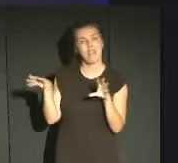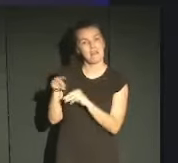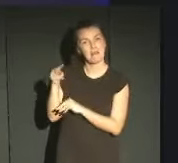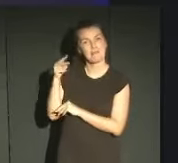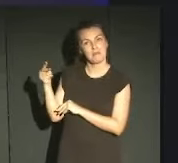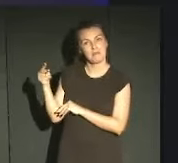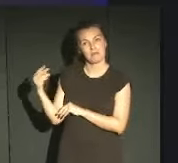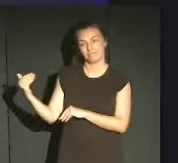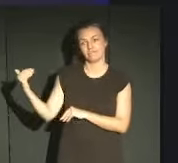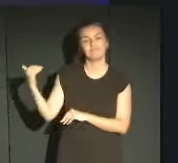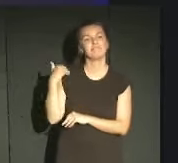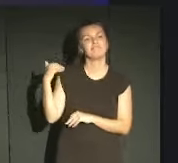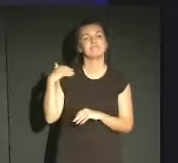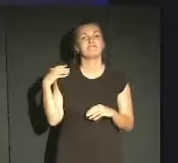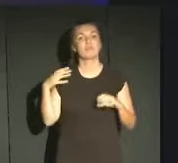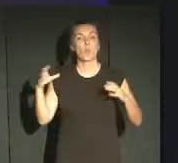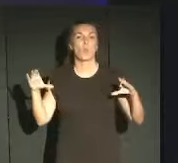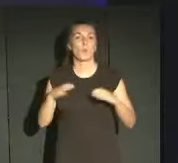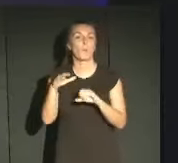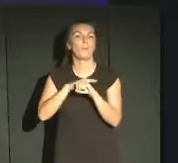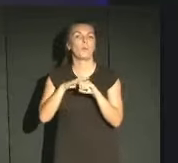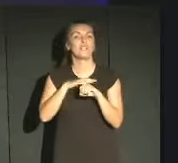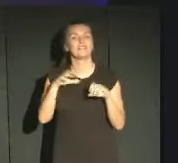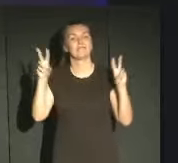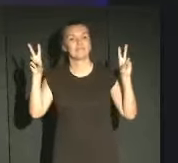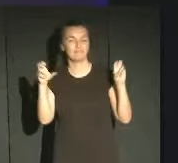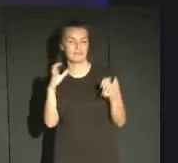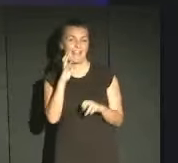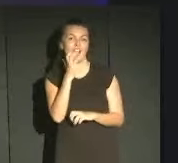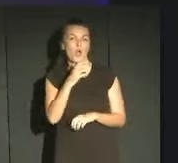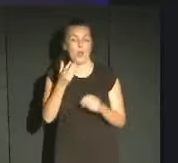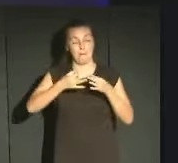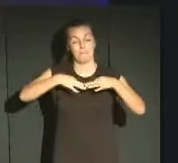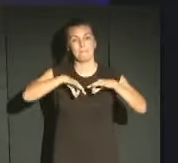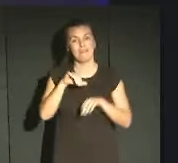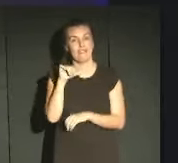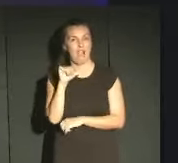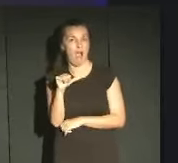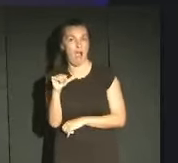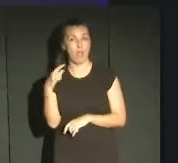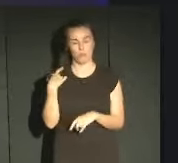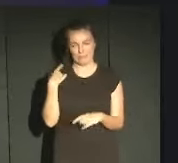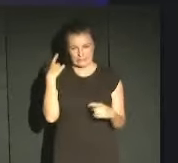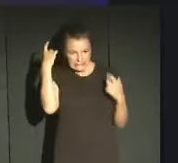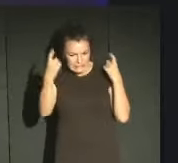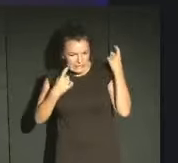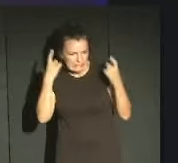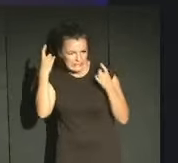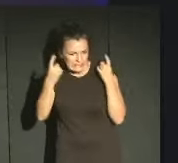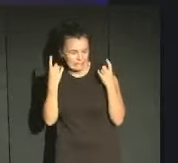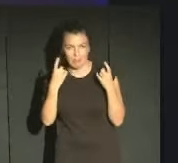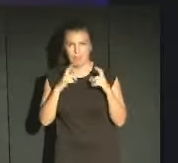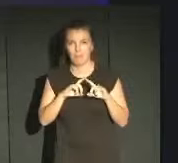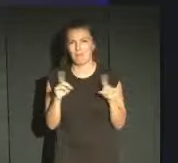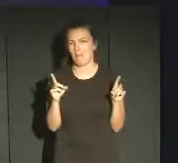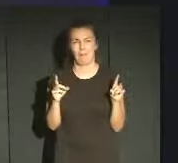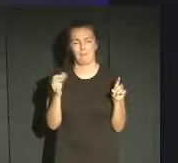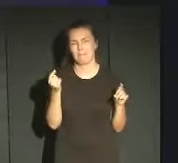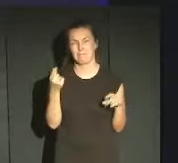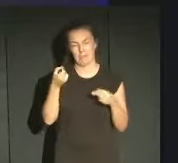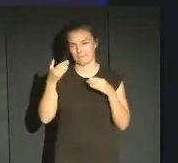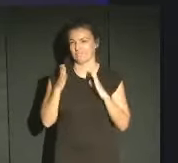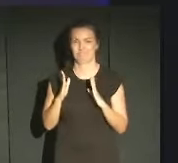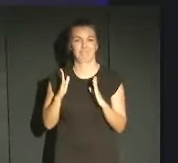sollicité Pia pour l'accompagner dans ce combat on n pas dû réfléchir beaucoup parce que effectivement on partage vraiment un soc de valeur